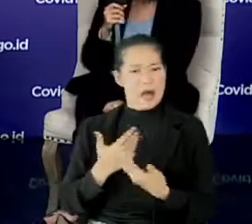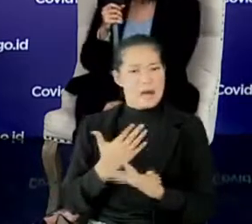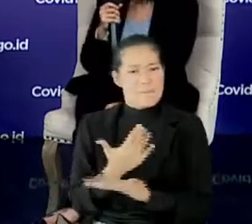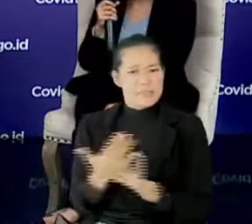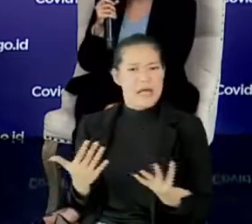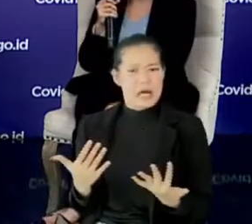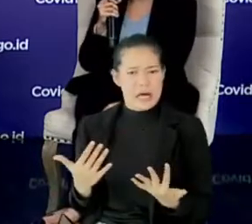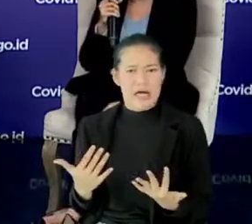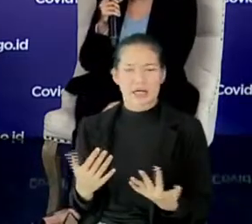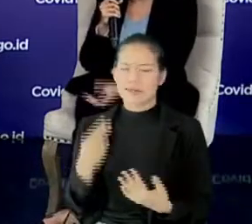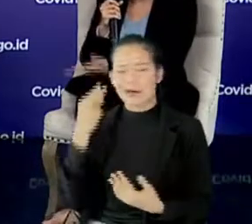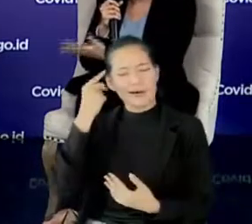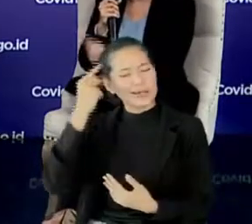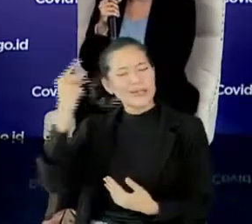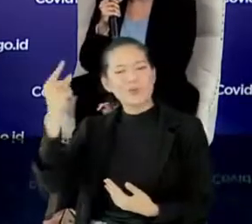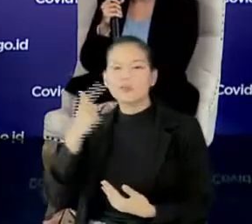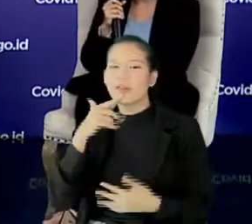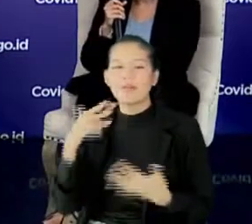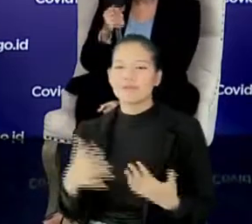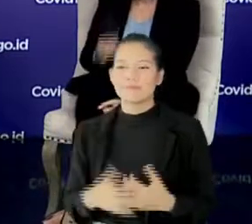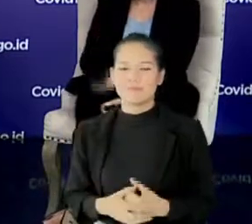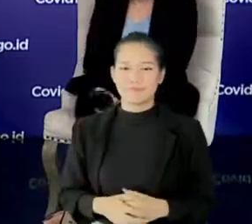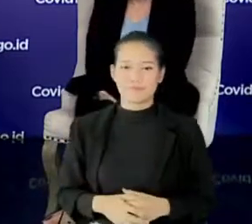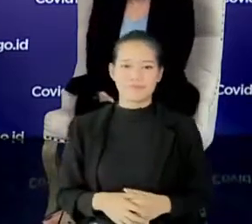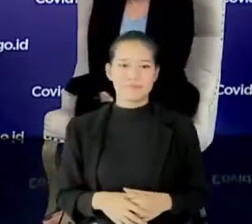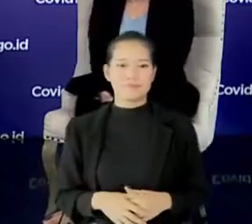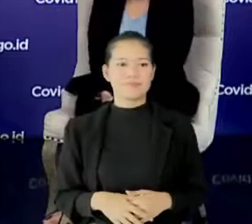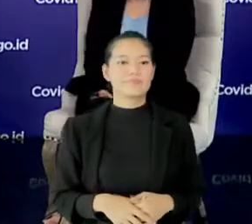sudah sangat rindu itu Mas Iye, gimana menurut Mas Iye?